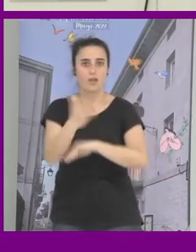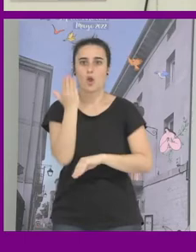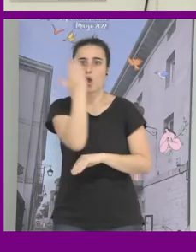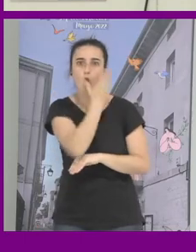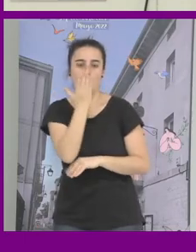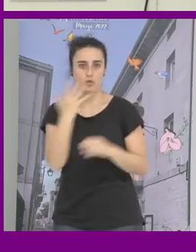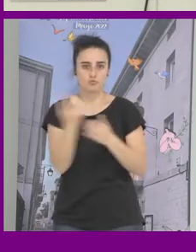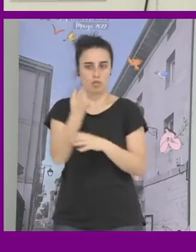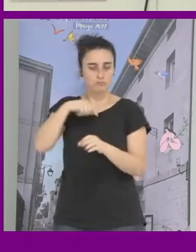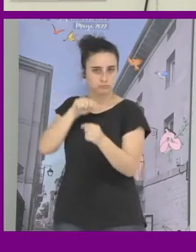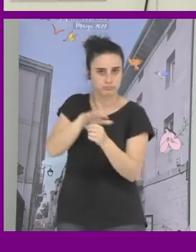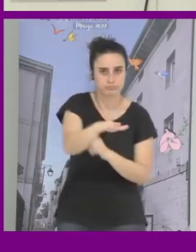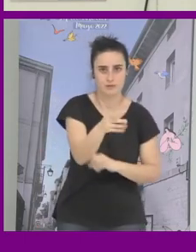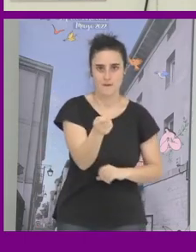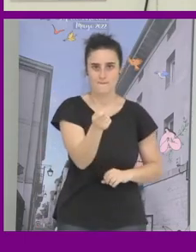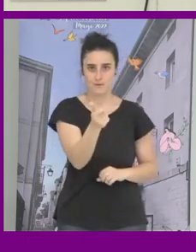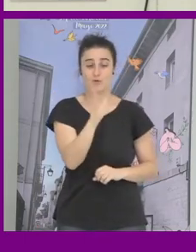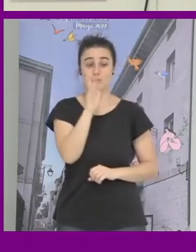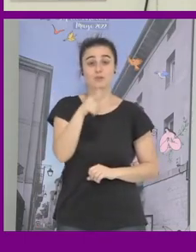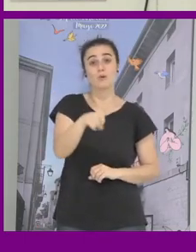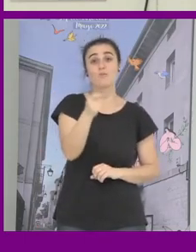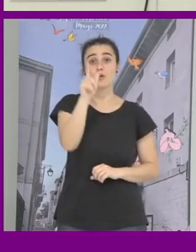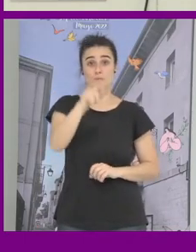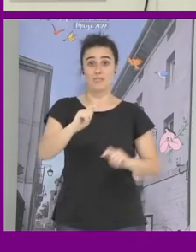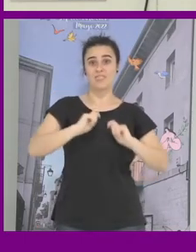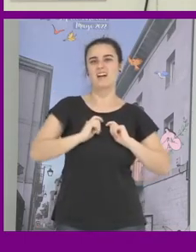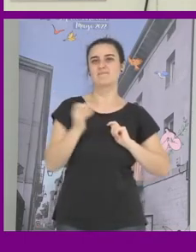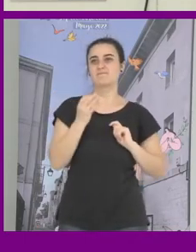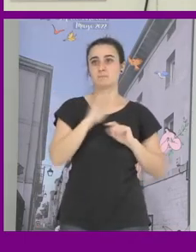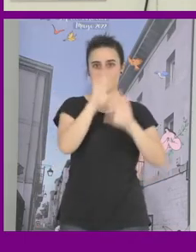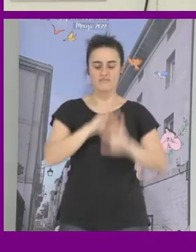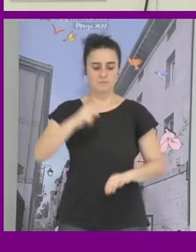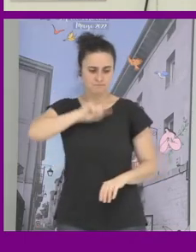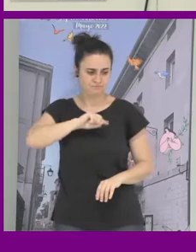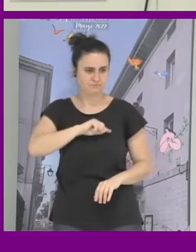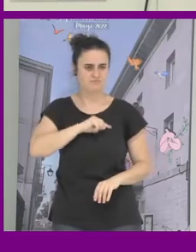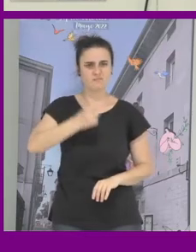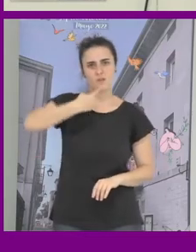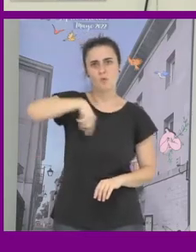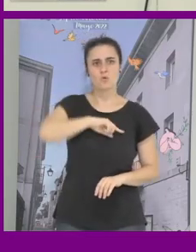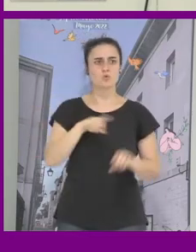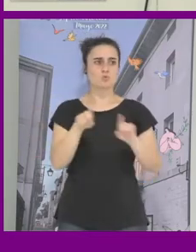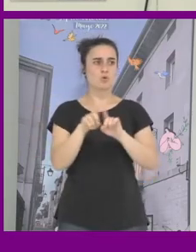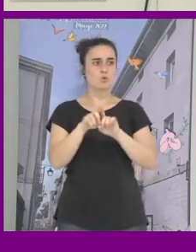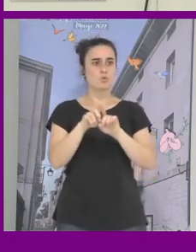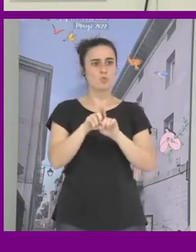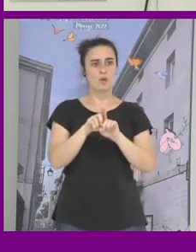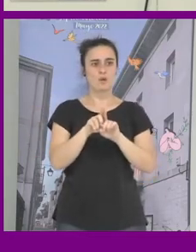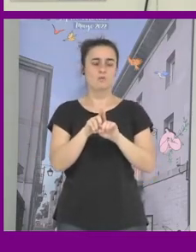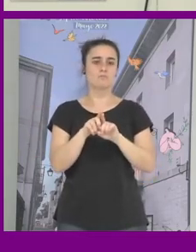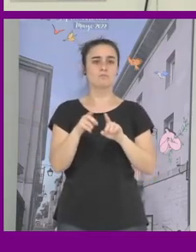ez? Baina liberean, ba hori, ba, gertatzen zaigu, ba azkenean sentitzen dugula garela, ba kolore kuota edo